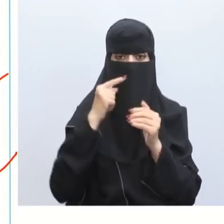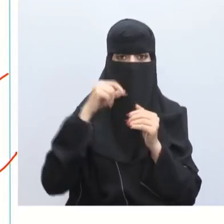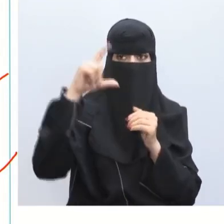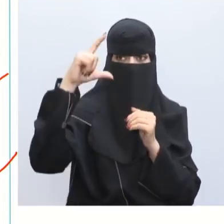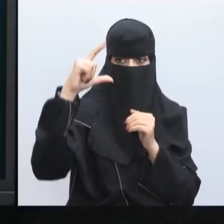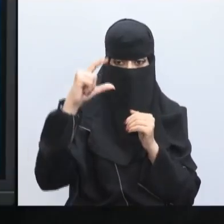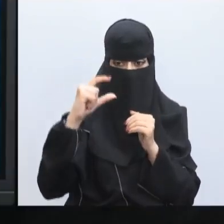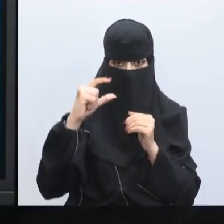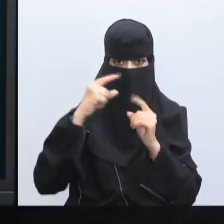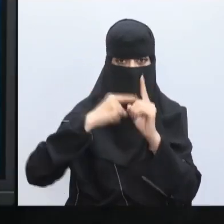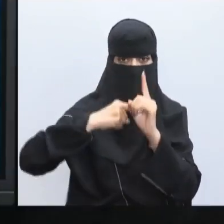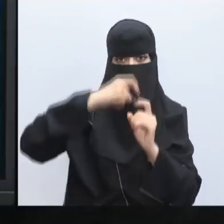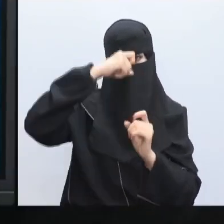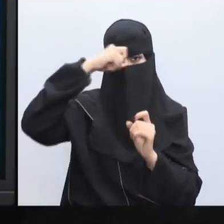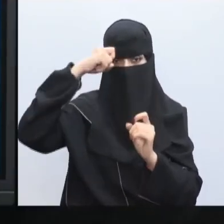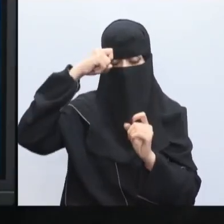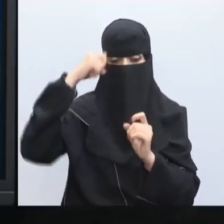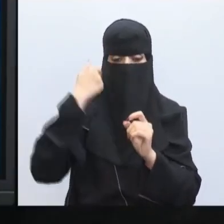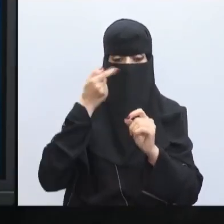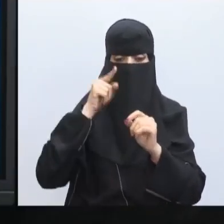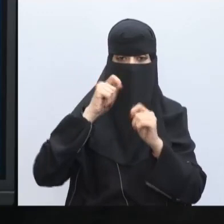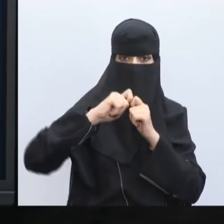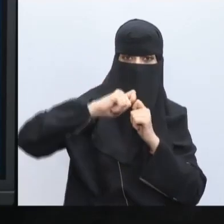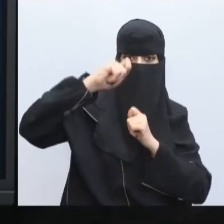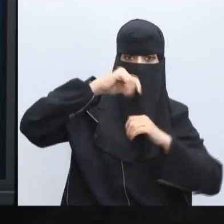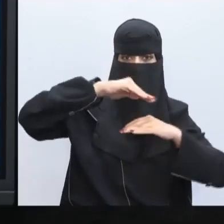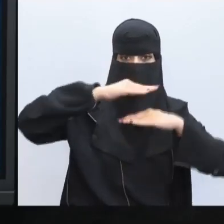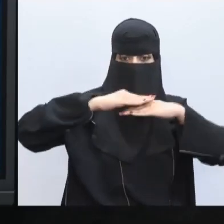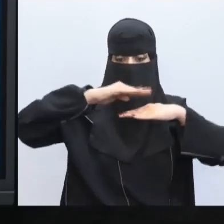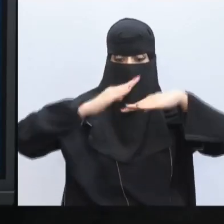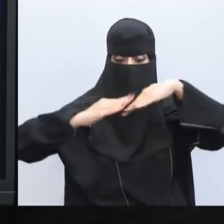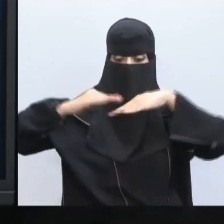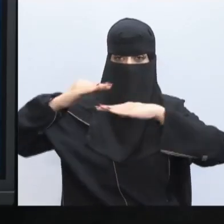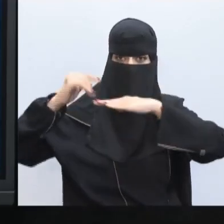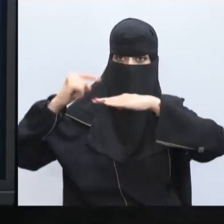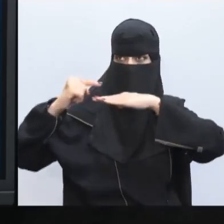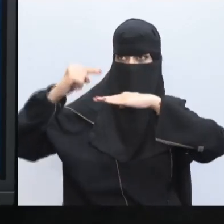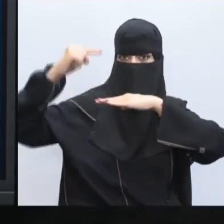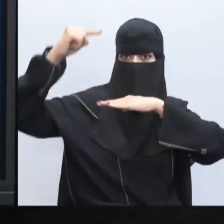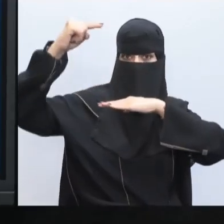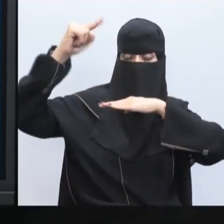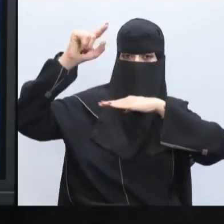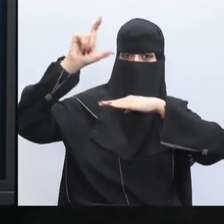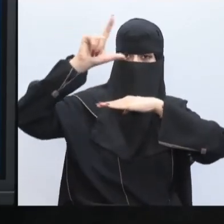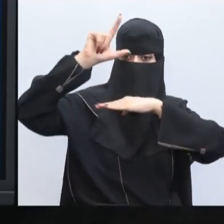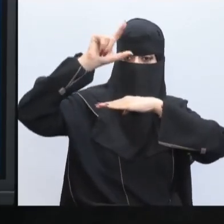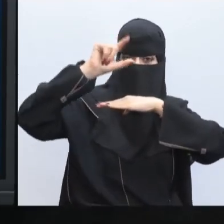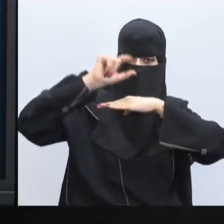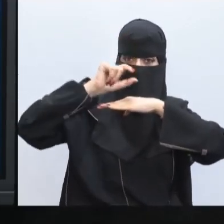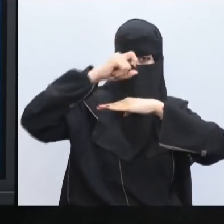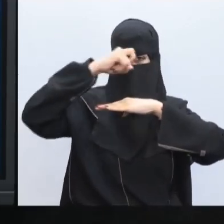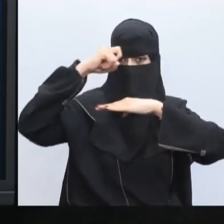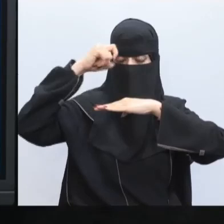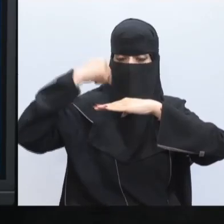تنخفض درجه الحراره كلما ارتفعنا عن مستوى سطح البحر والقاعده